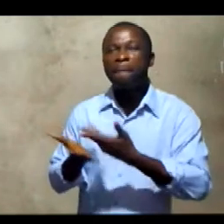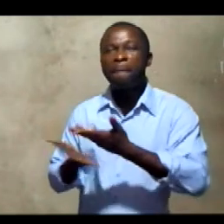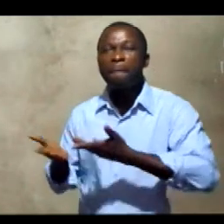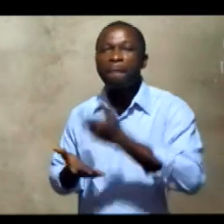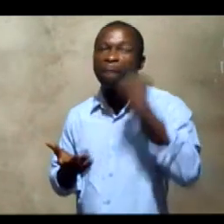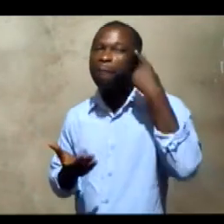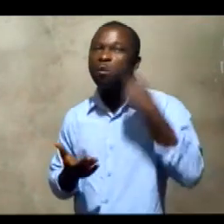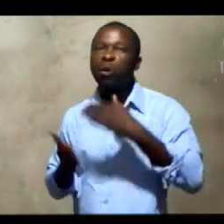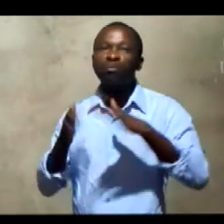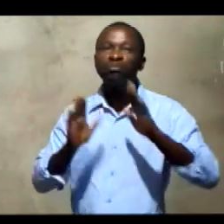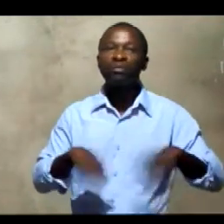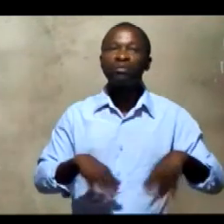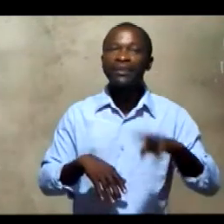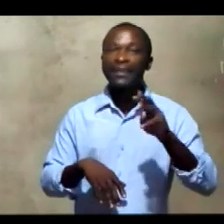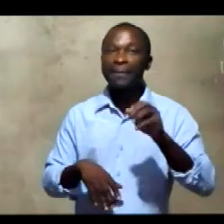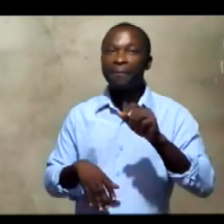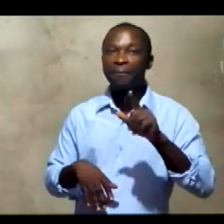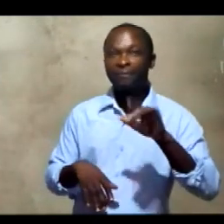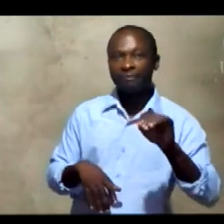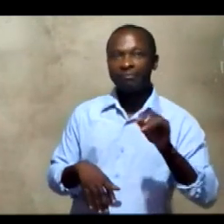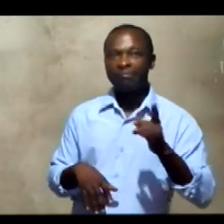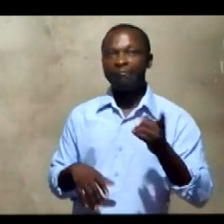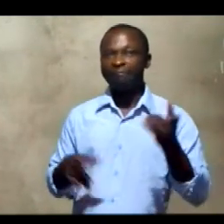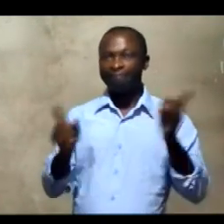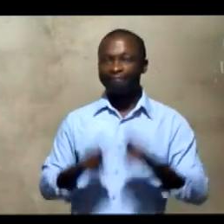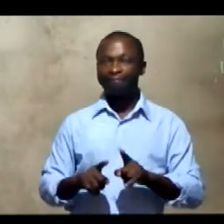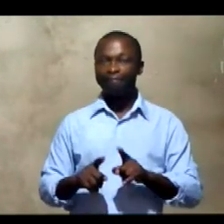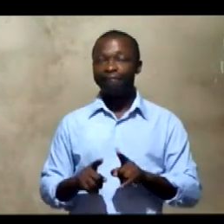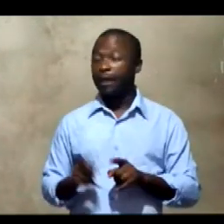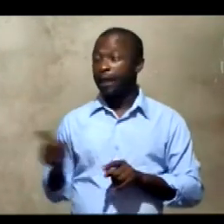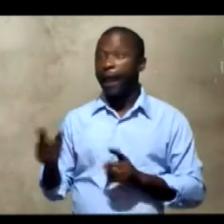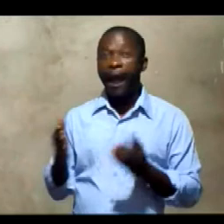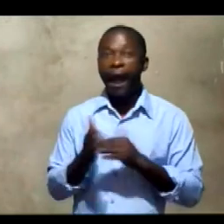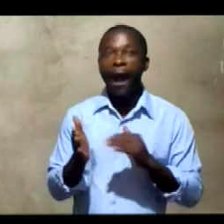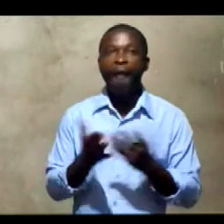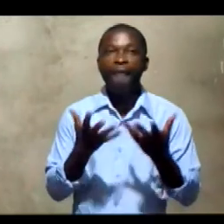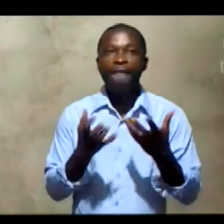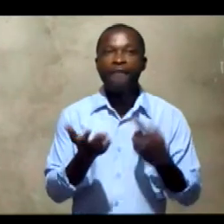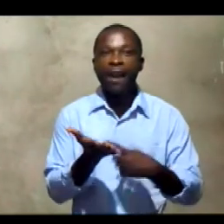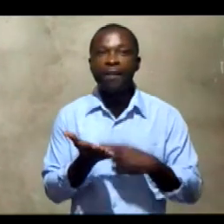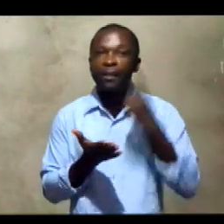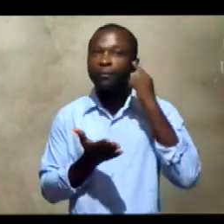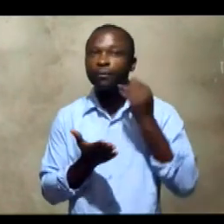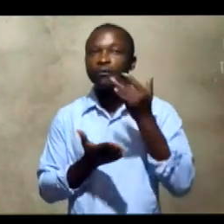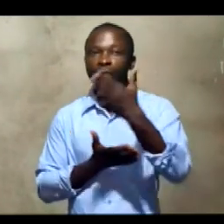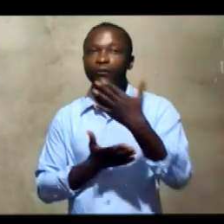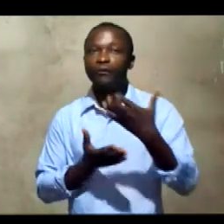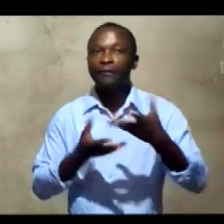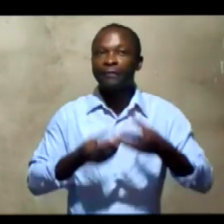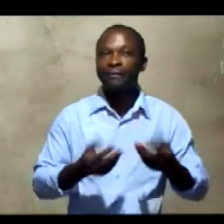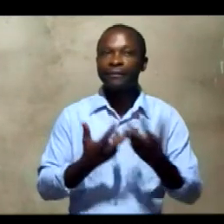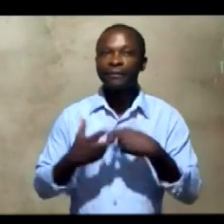récemment rendue auprès de la partie gouvernementale pour relancer les négociations. Reportage de notre correspondant Mokhtar Bari.